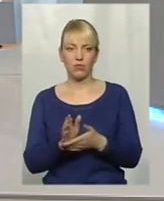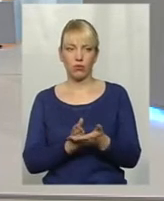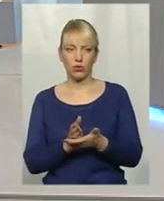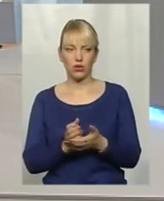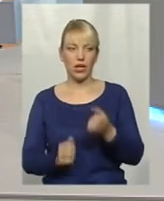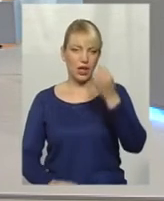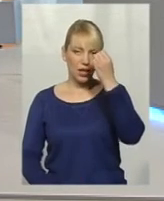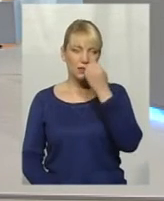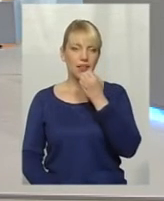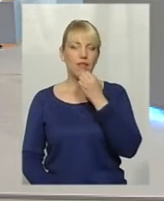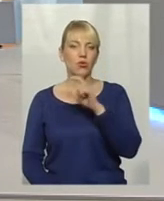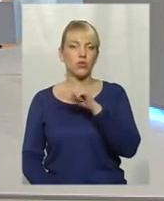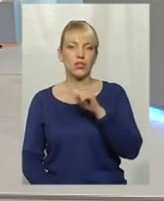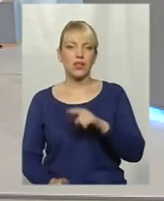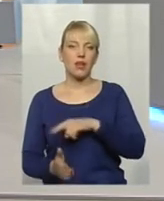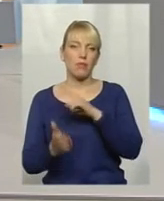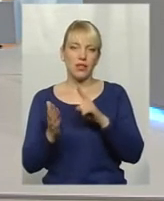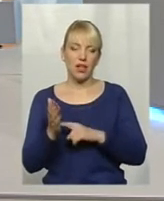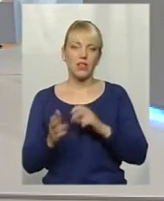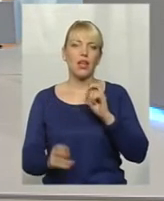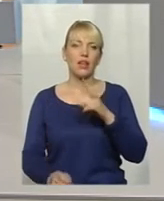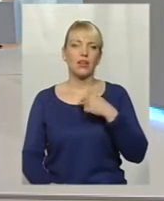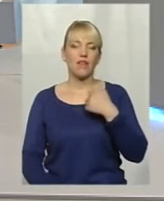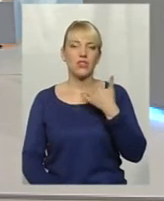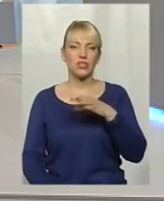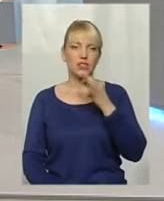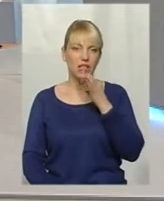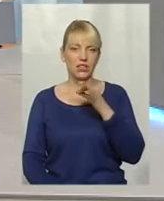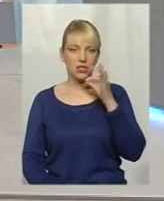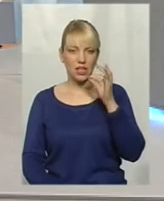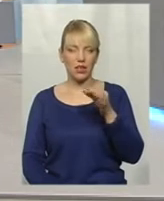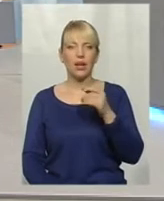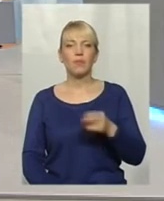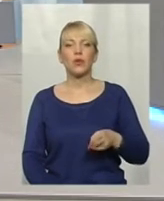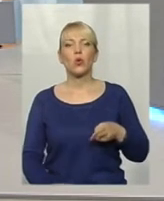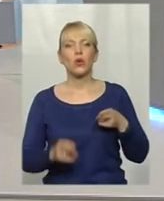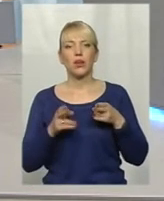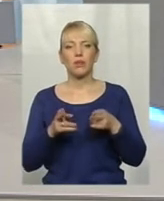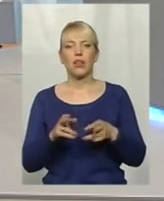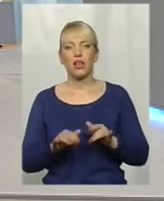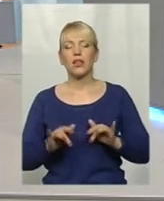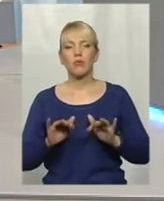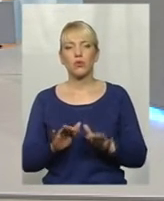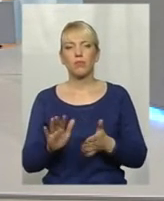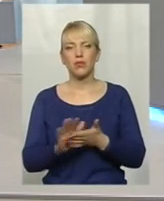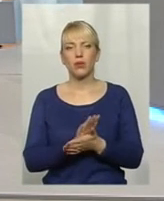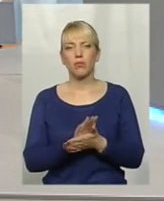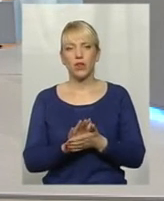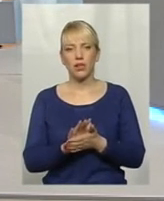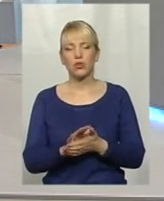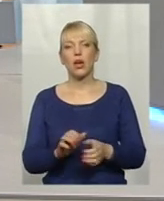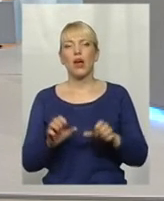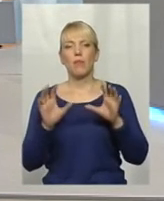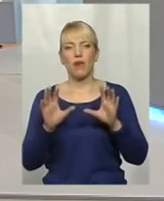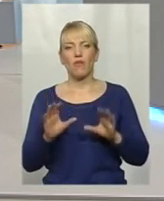Дякую за запитання. Як же я сказала трошки вище, у кримінальних процесах безоплатною правовою допомогою